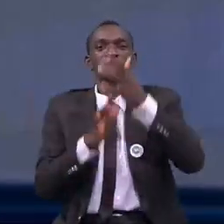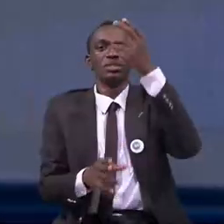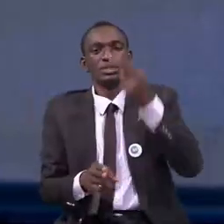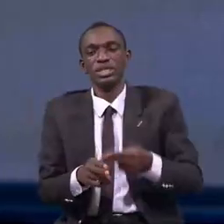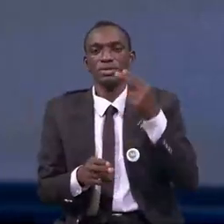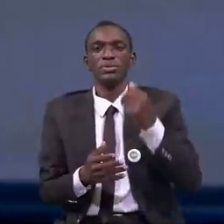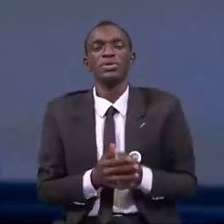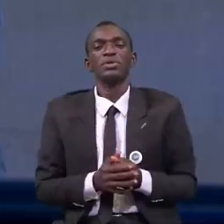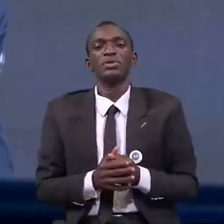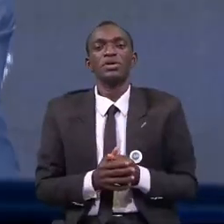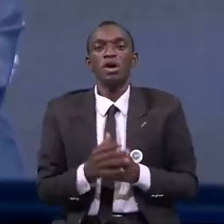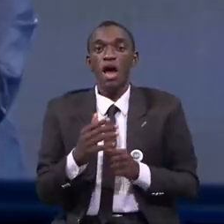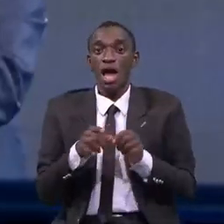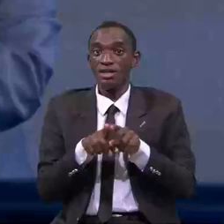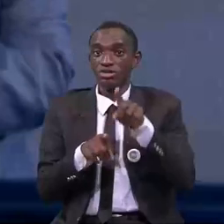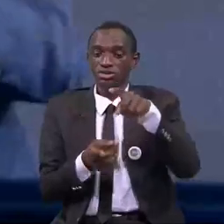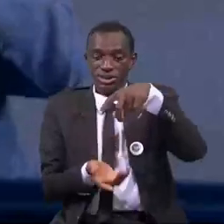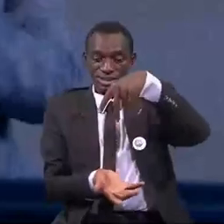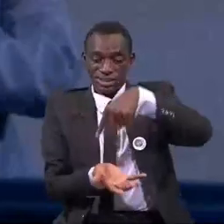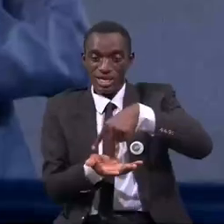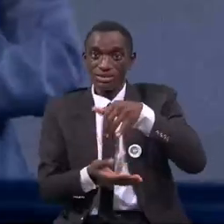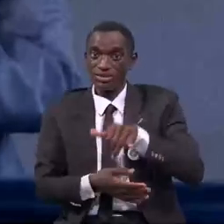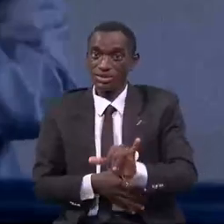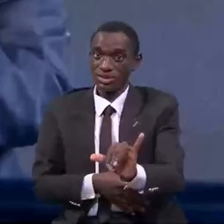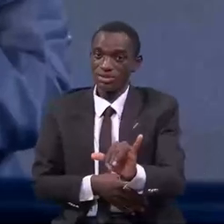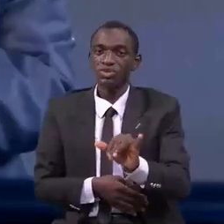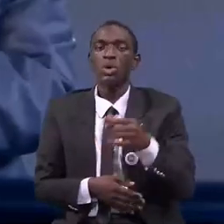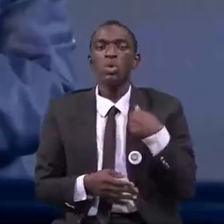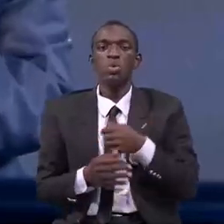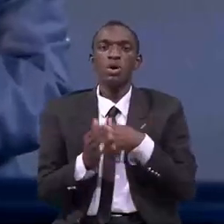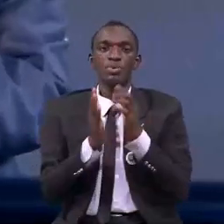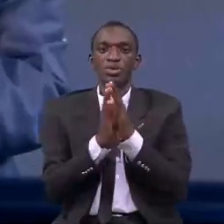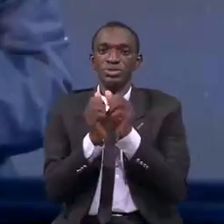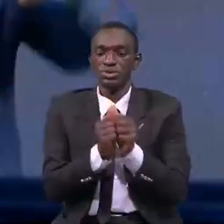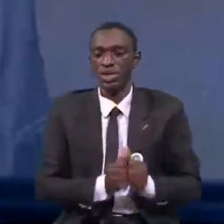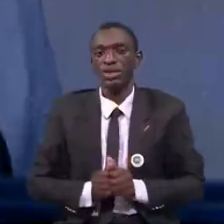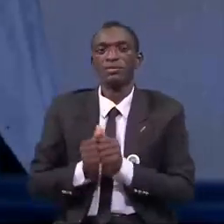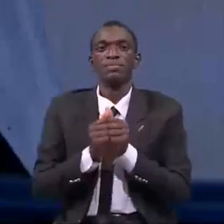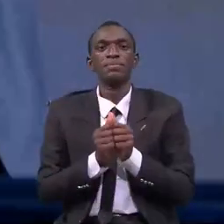vie et là où vous tez debout nous allons prier